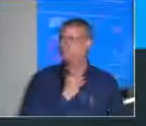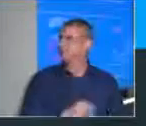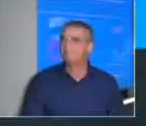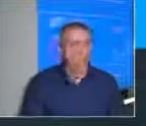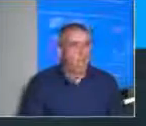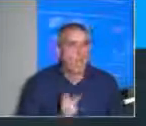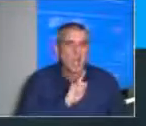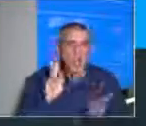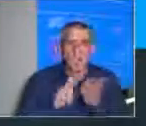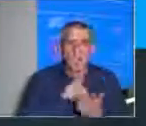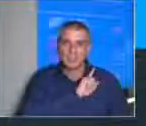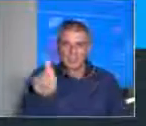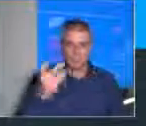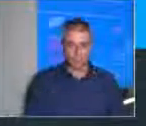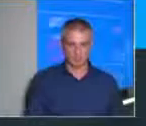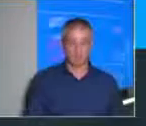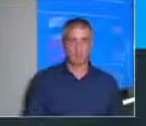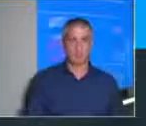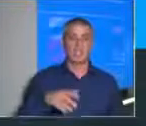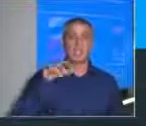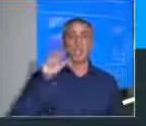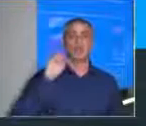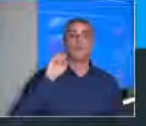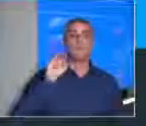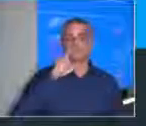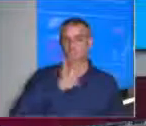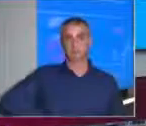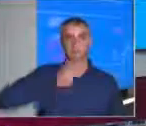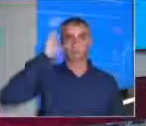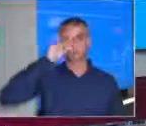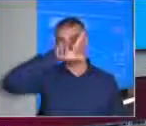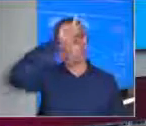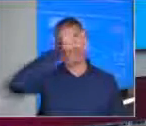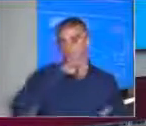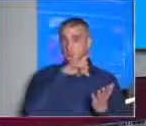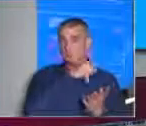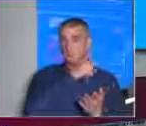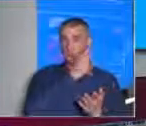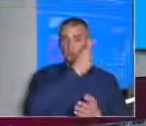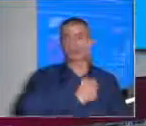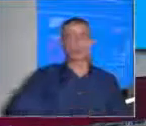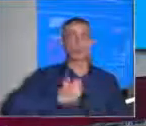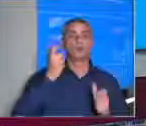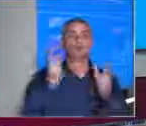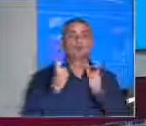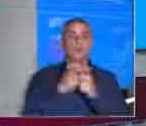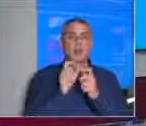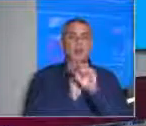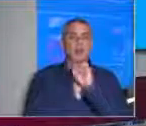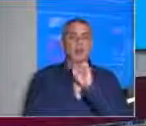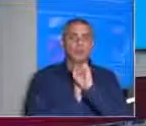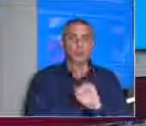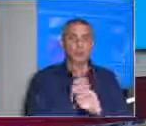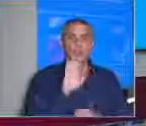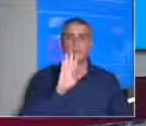לא נכון, הרי הייקו מאס, שר החוץ של גרמניה, נמצא, הוא ראש מפלגה שתומכת